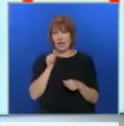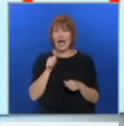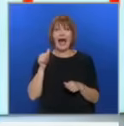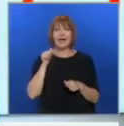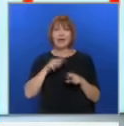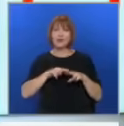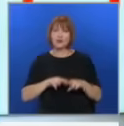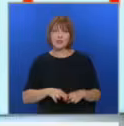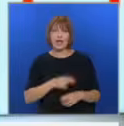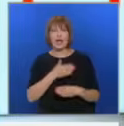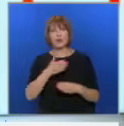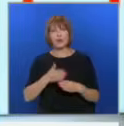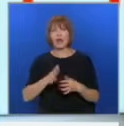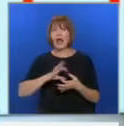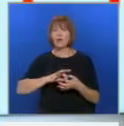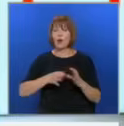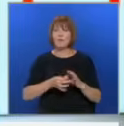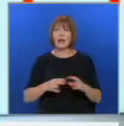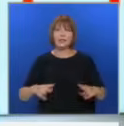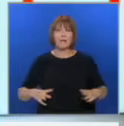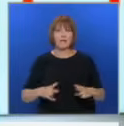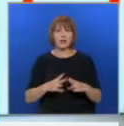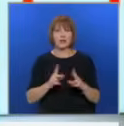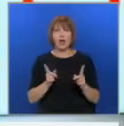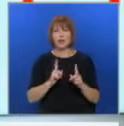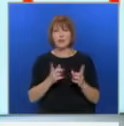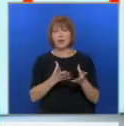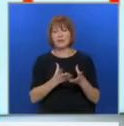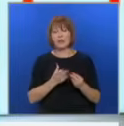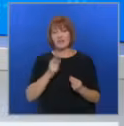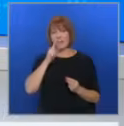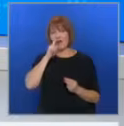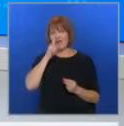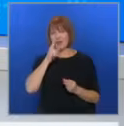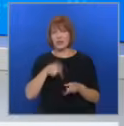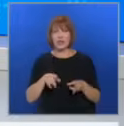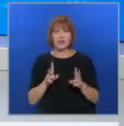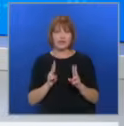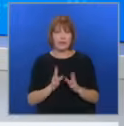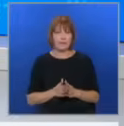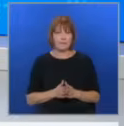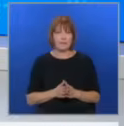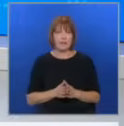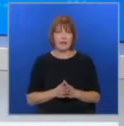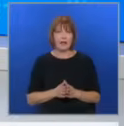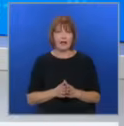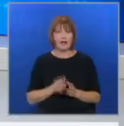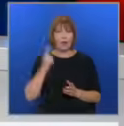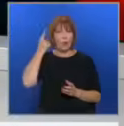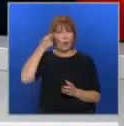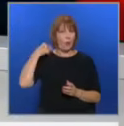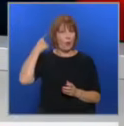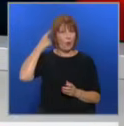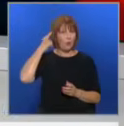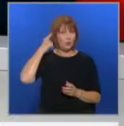ще остане на поста до края на Олимпиадата в Париж, но няма да взема никакви ключови решения. С превързано ухо и като